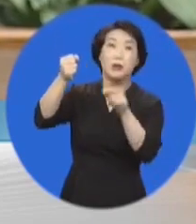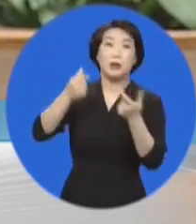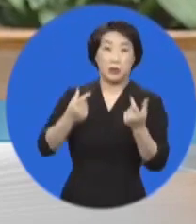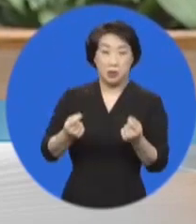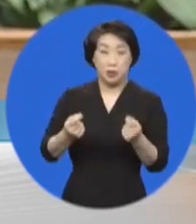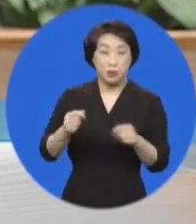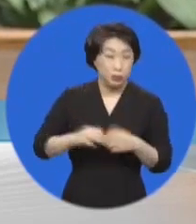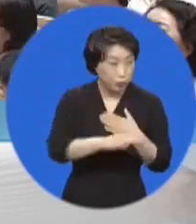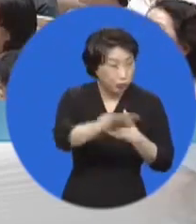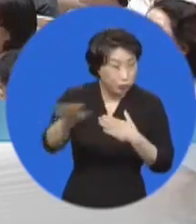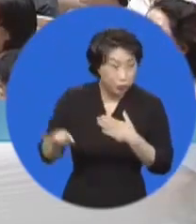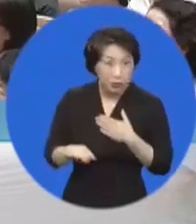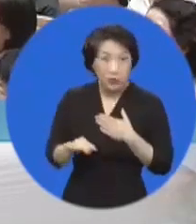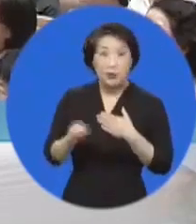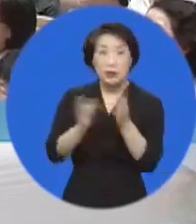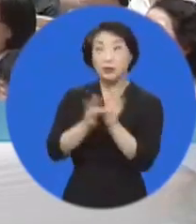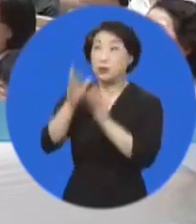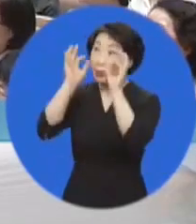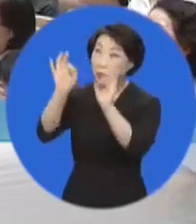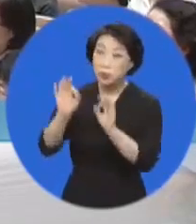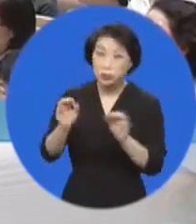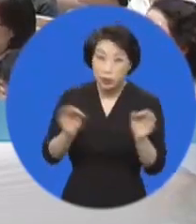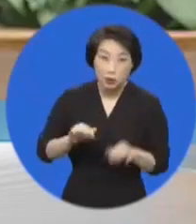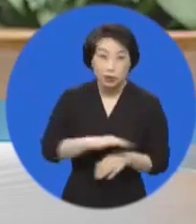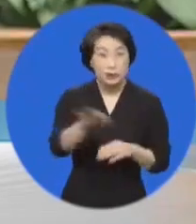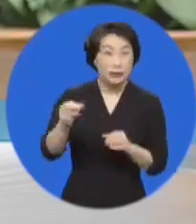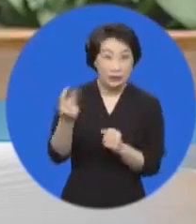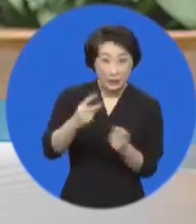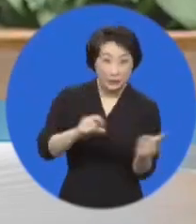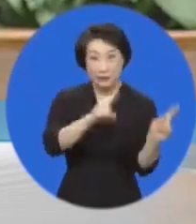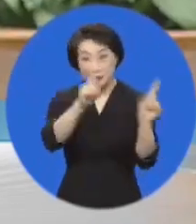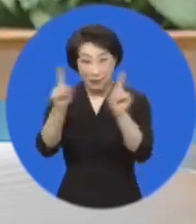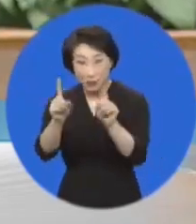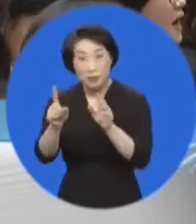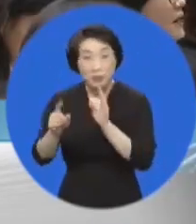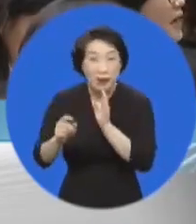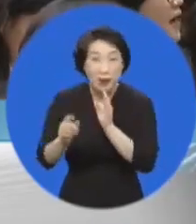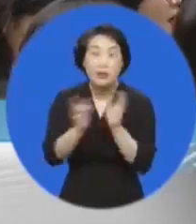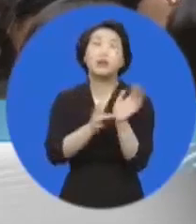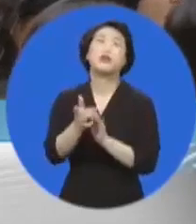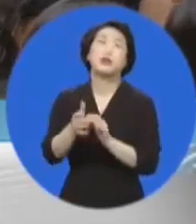산대 될 것이다. 나는 이렇게 들리러 왔다.